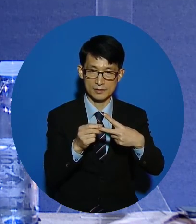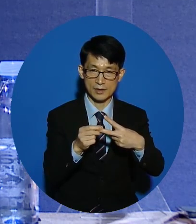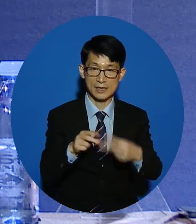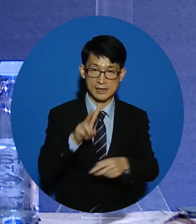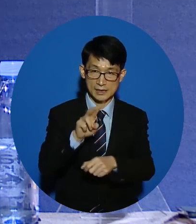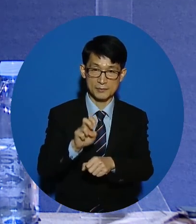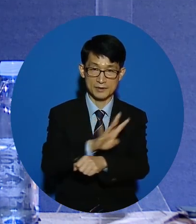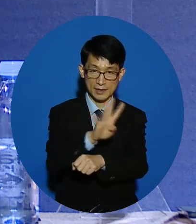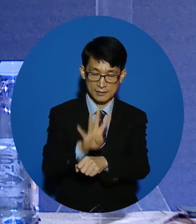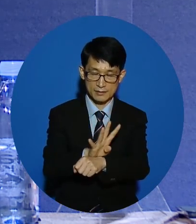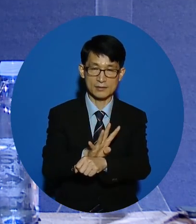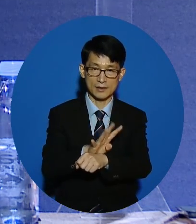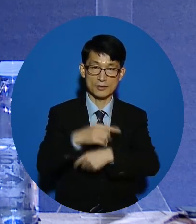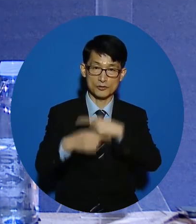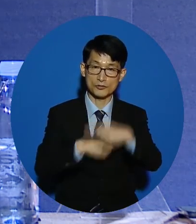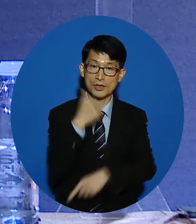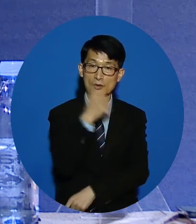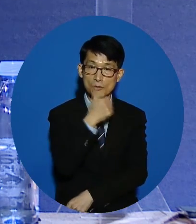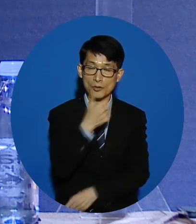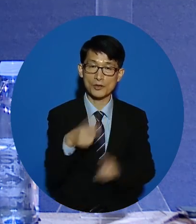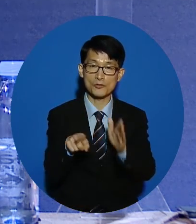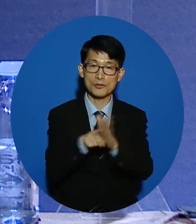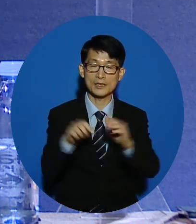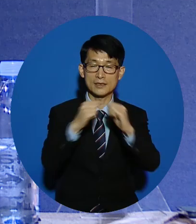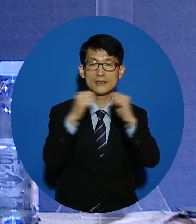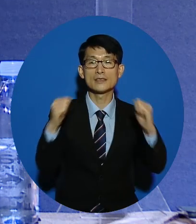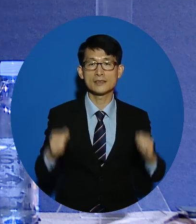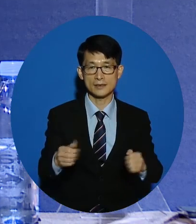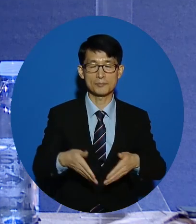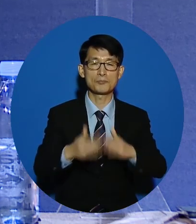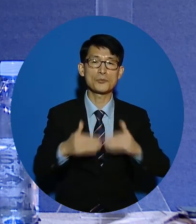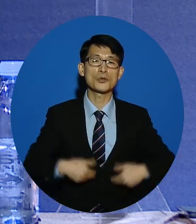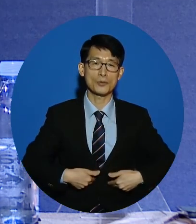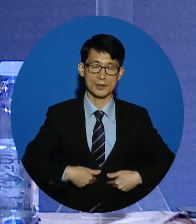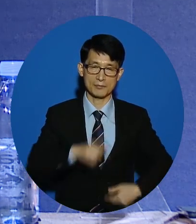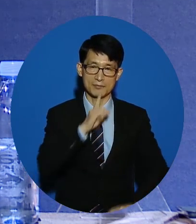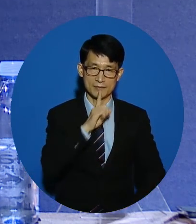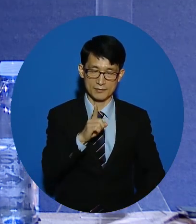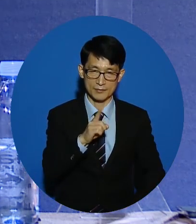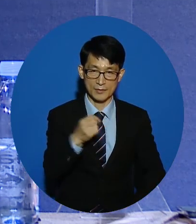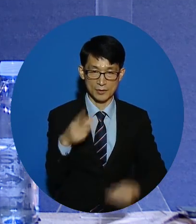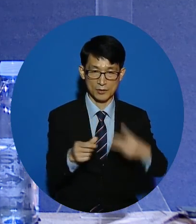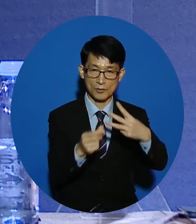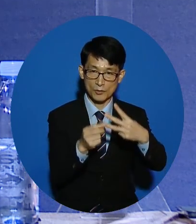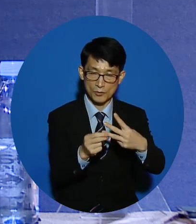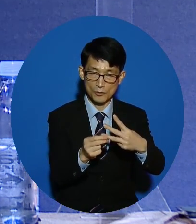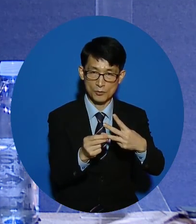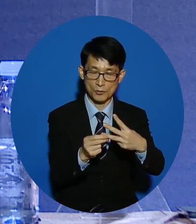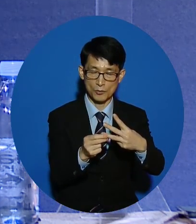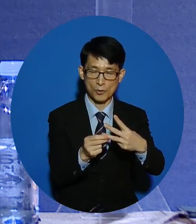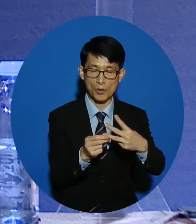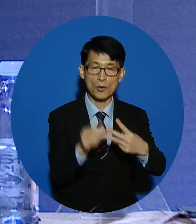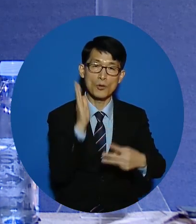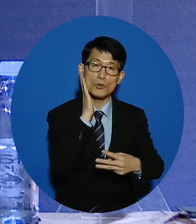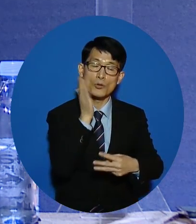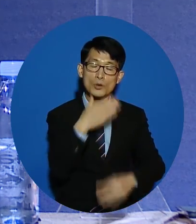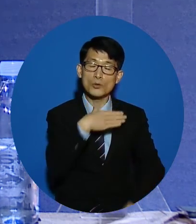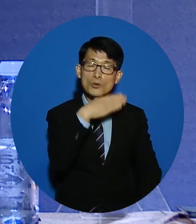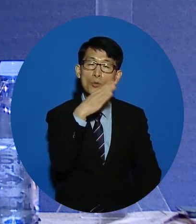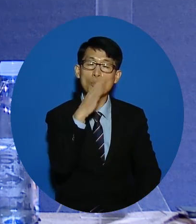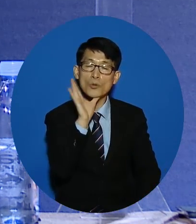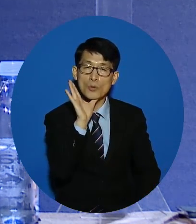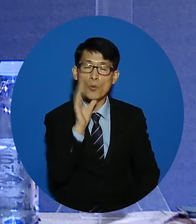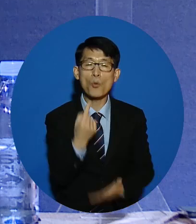24시간 상시 수화통역이 가능하도록 시스템을 구축하자. 그리고 마지막으로 청각장애인 홀몸 어르신 생활지원사